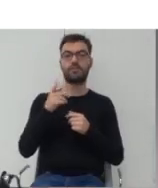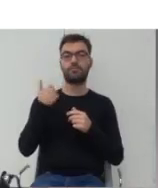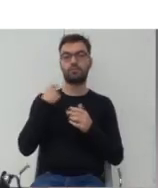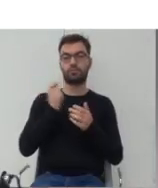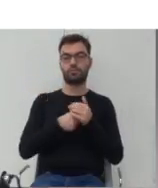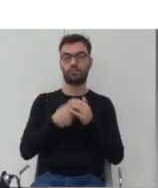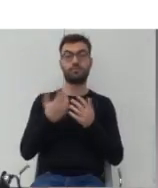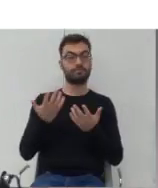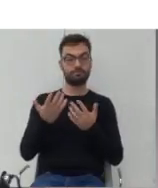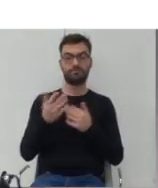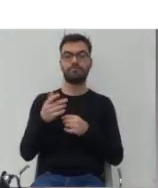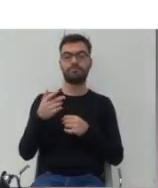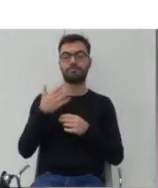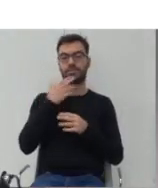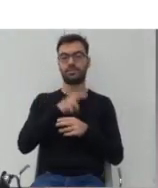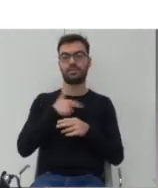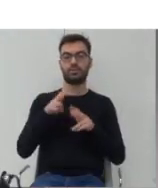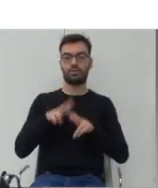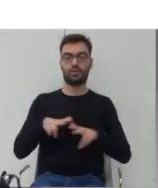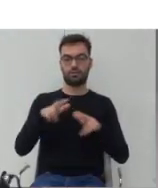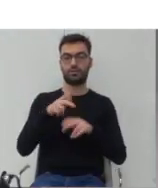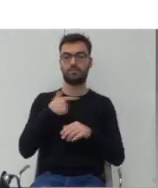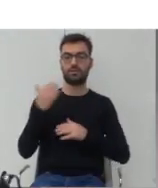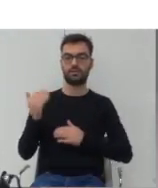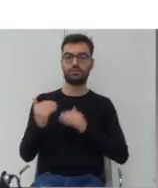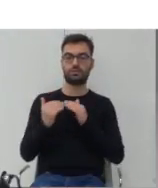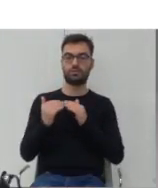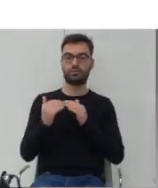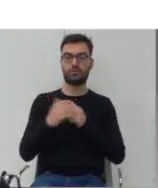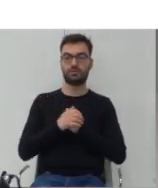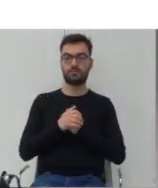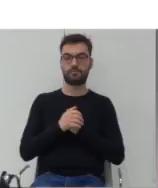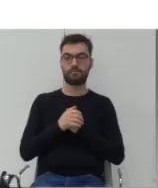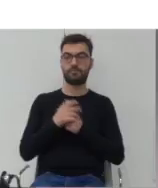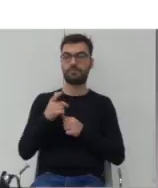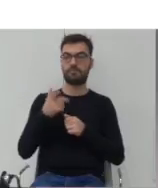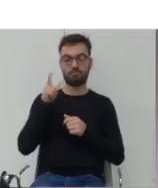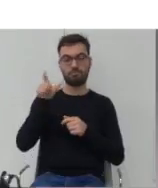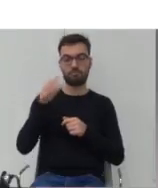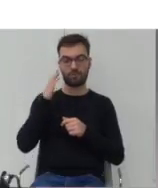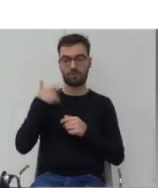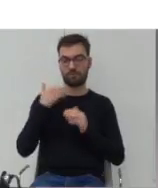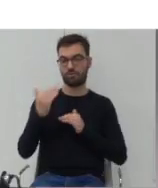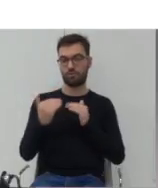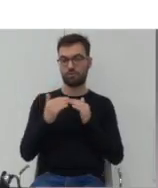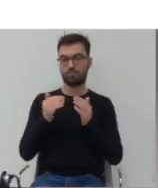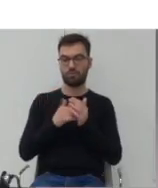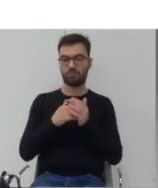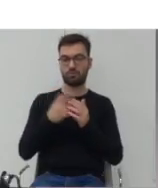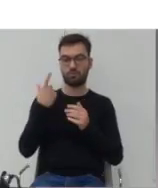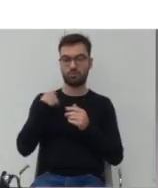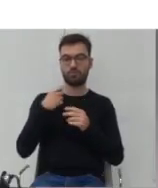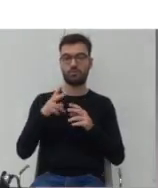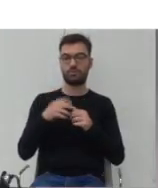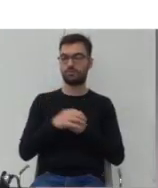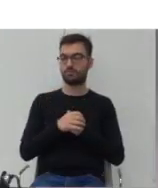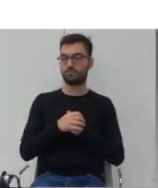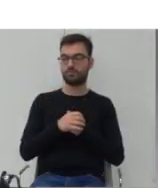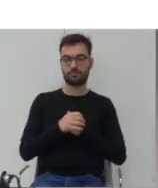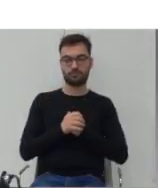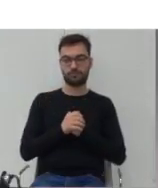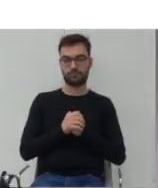zostało zakupione przez naszych krewnych. My dostosowaliśmy je do potrzeb osoby poruszającej